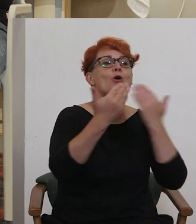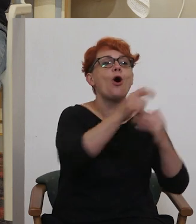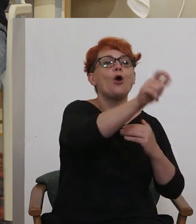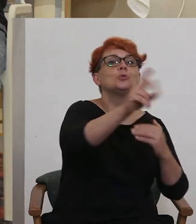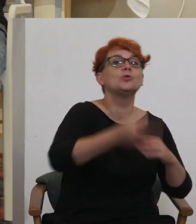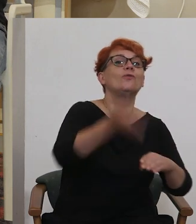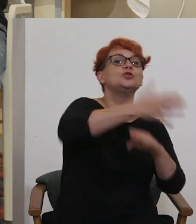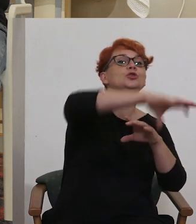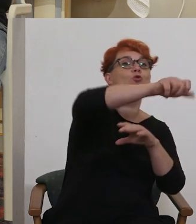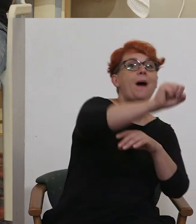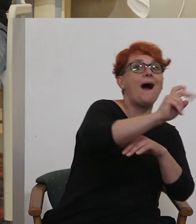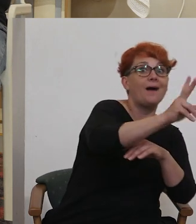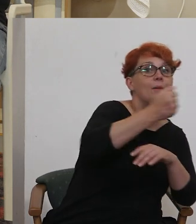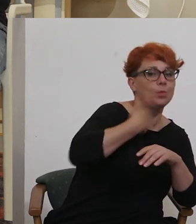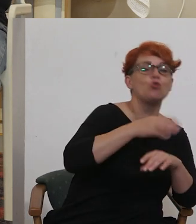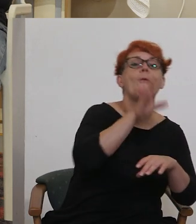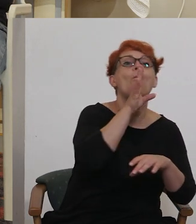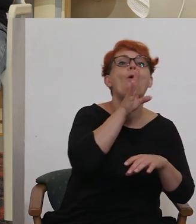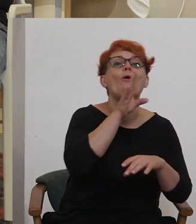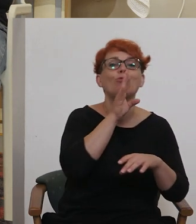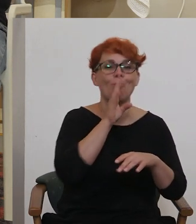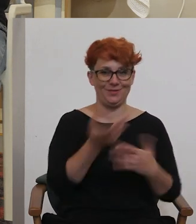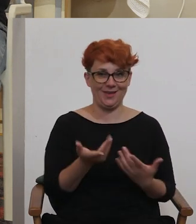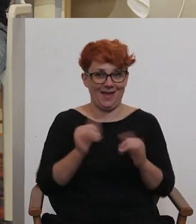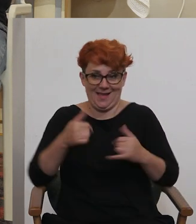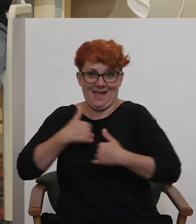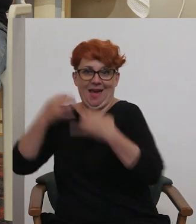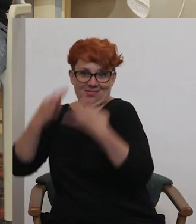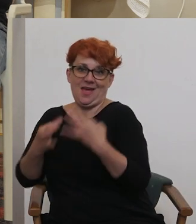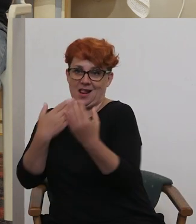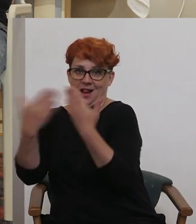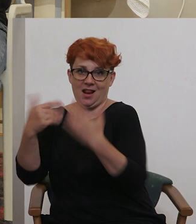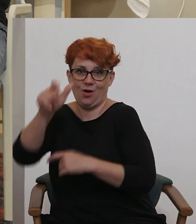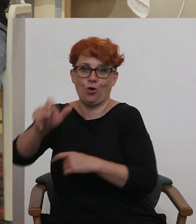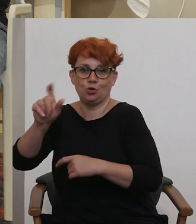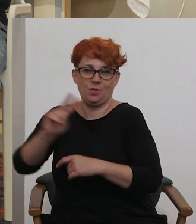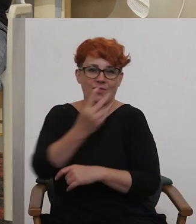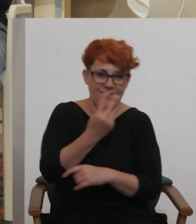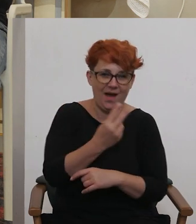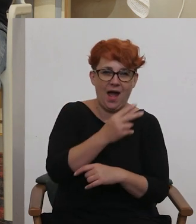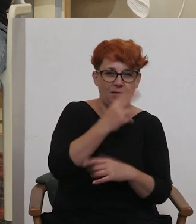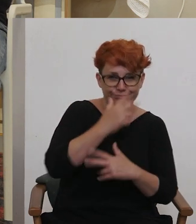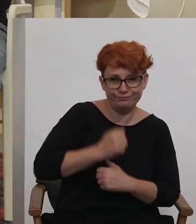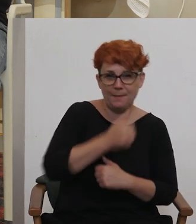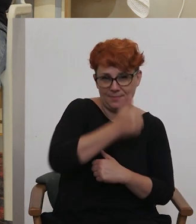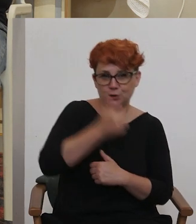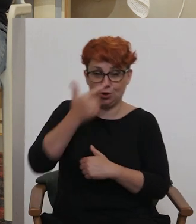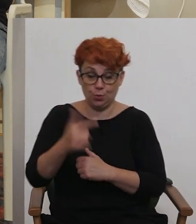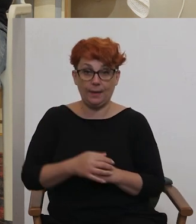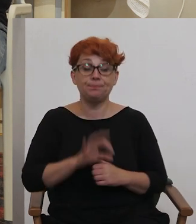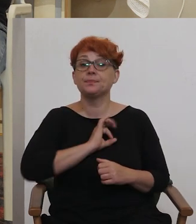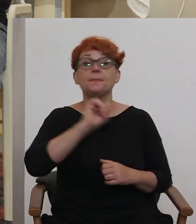to mieli podobne przeprawy jak ja z żołnierzami tych dwóch armii. Moją